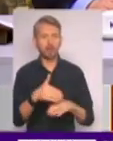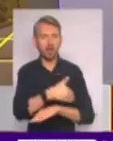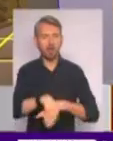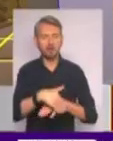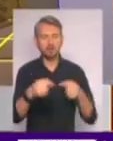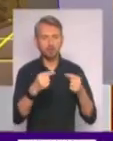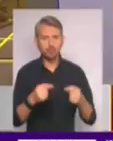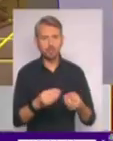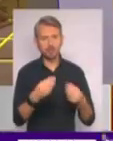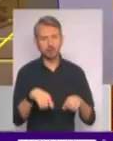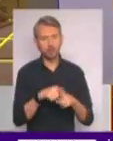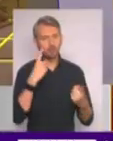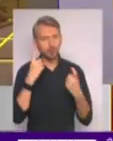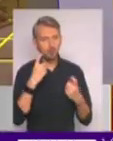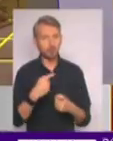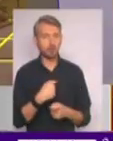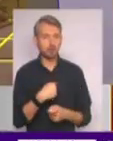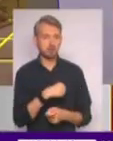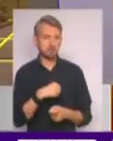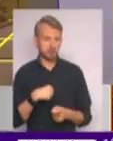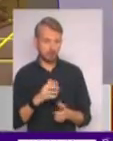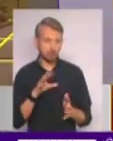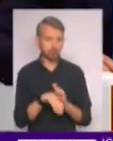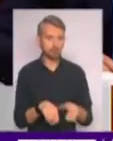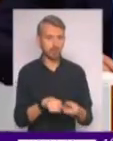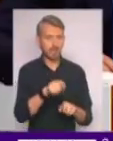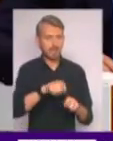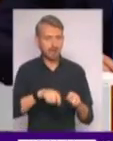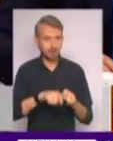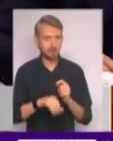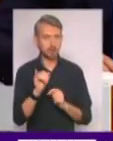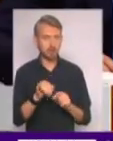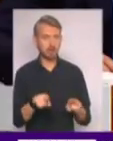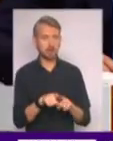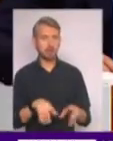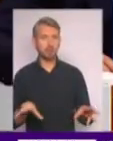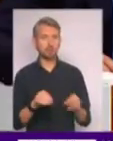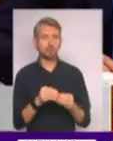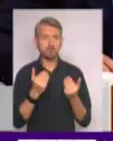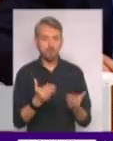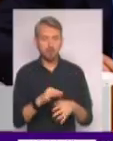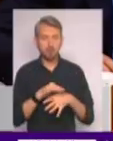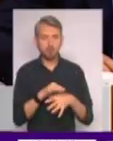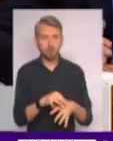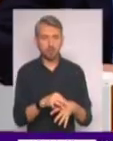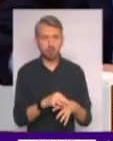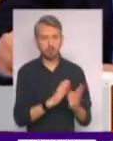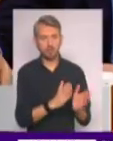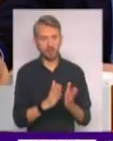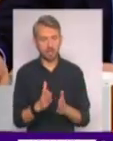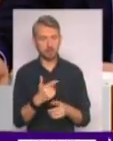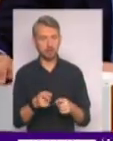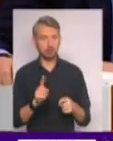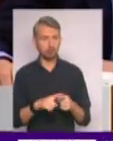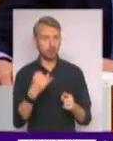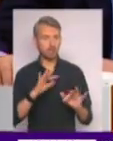далі, надати таку інформацію, я би сам би долучився до такого рейду і так само з вами спільно провели би влад цю